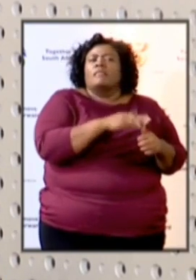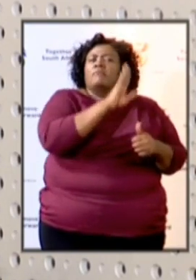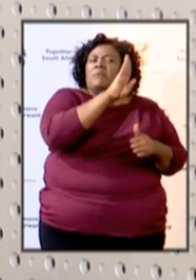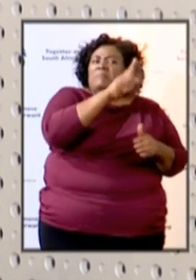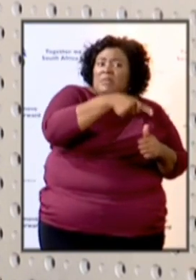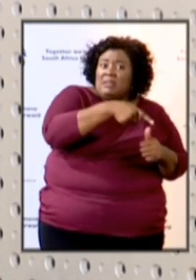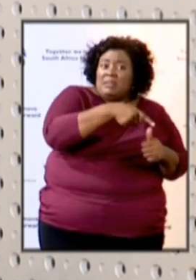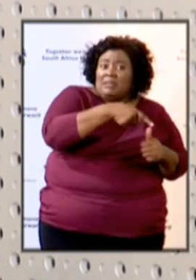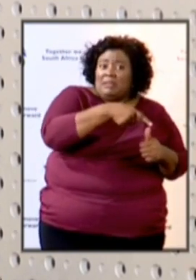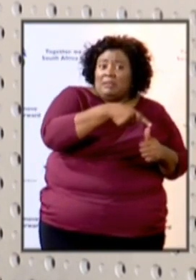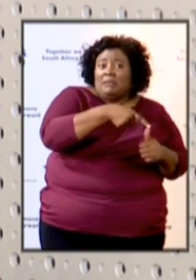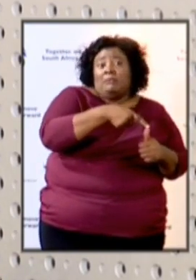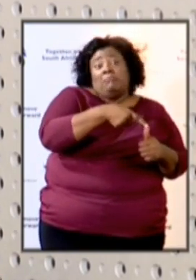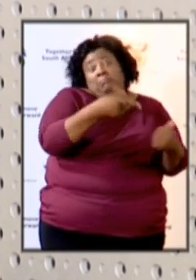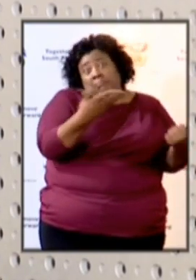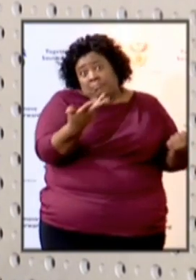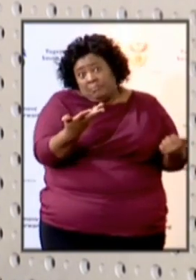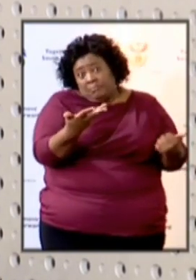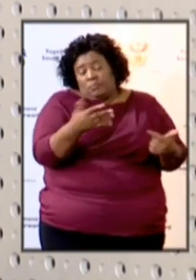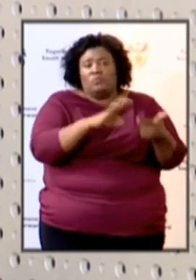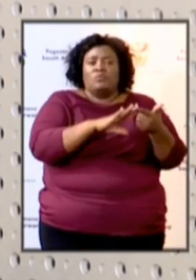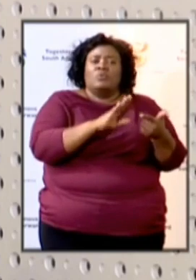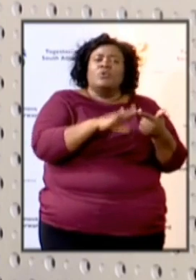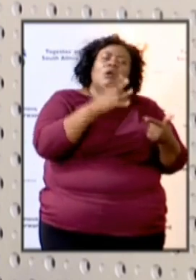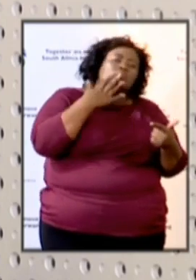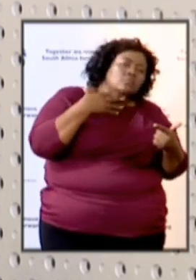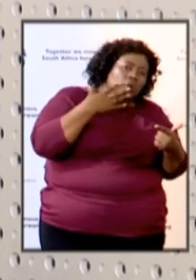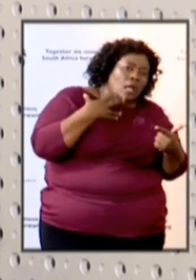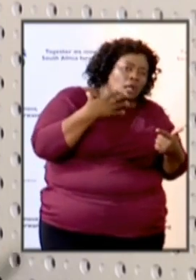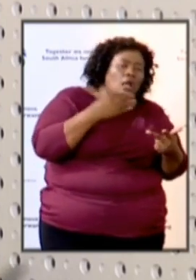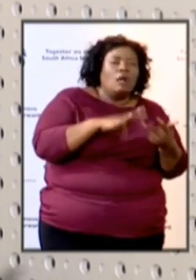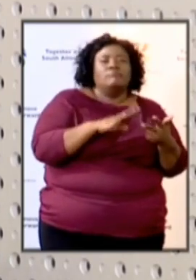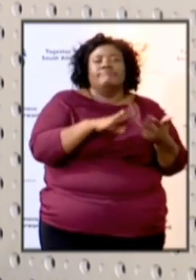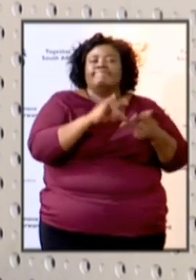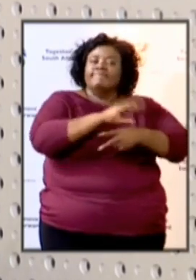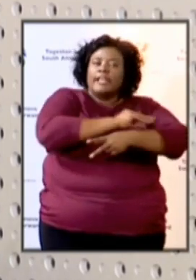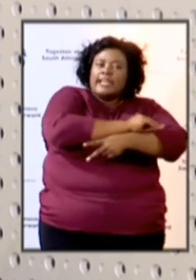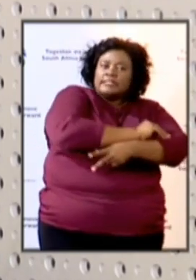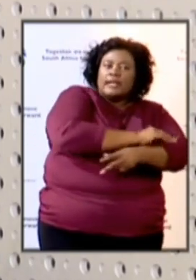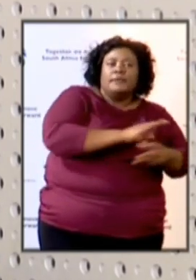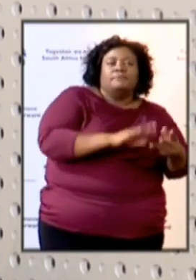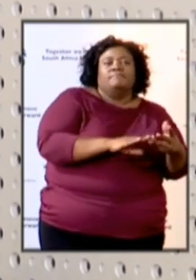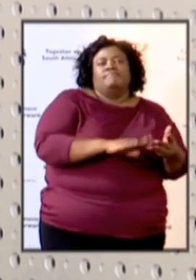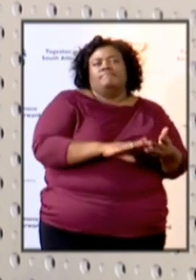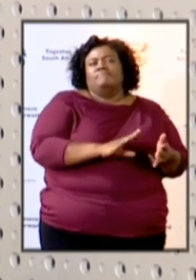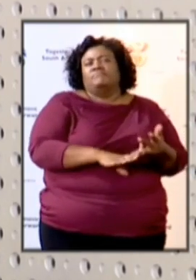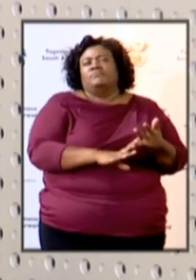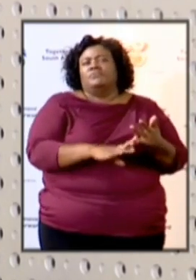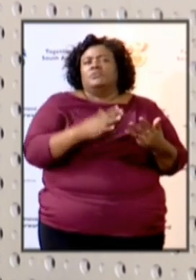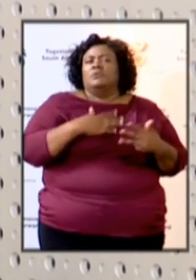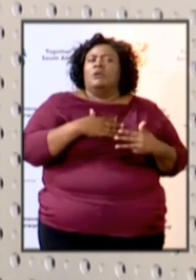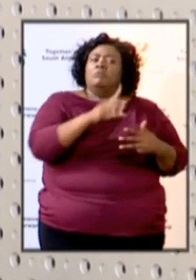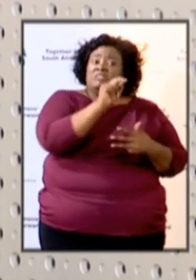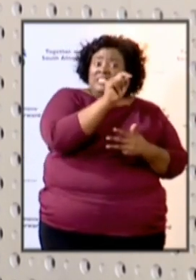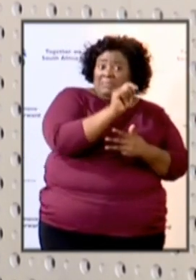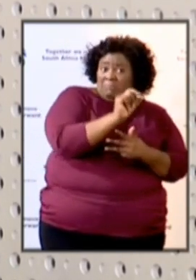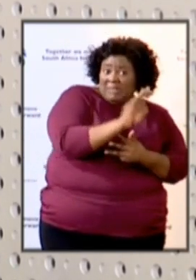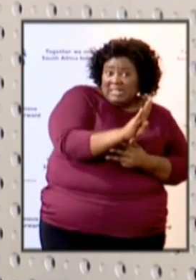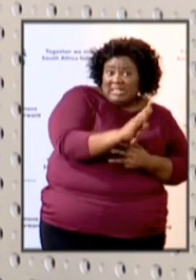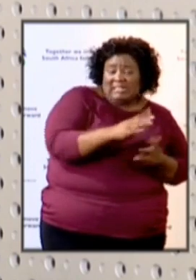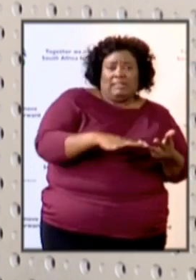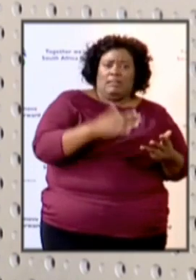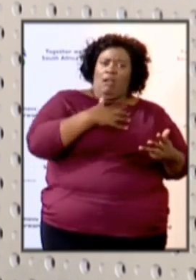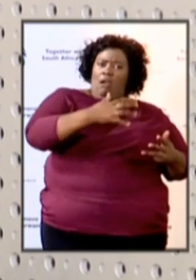njengo-high-high njengoba kuthiwa i-high-high abanoshukela, abane-cancer, abanesifo sesifuba,